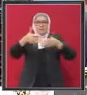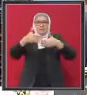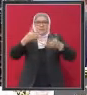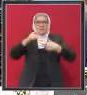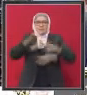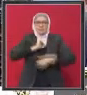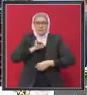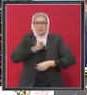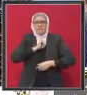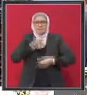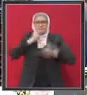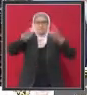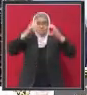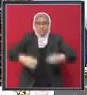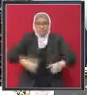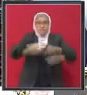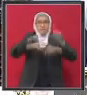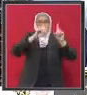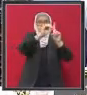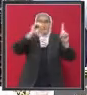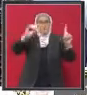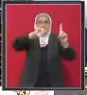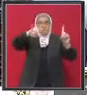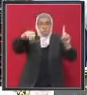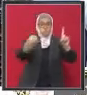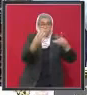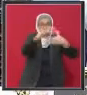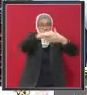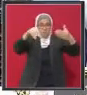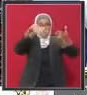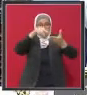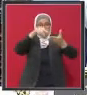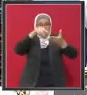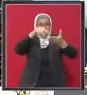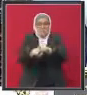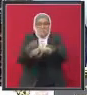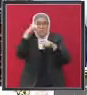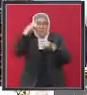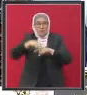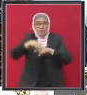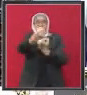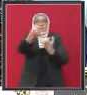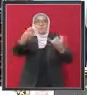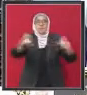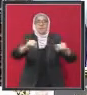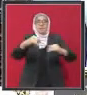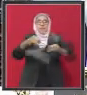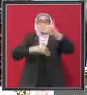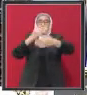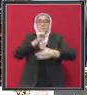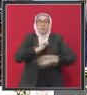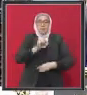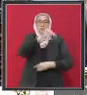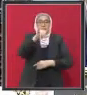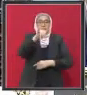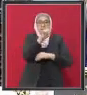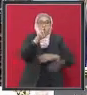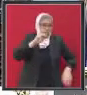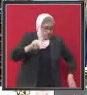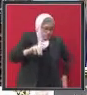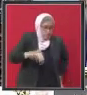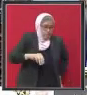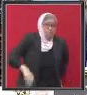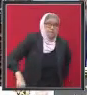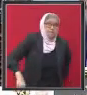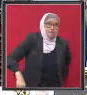saya mengesahkan yang 100 juta ringgit ini masih lagi sama kepada Jabatan Kemajuan Islam Malaysia ini untuk apa, sekolah tahfiz, sekolah